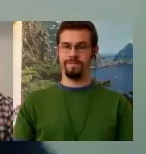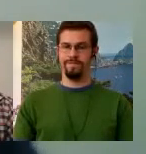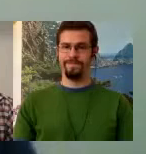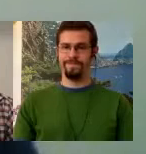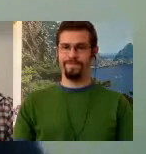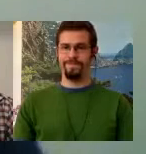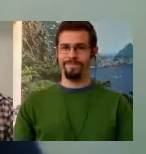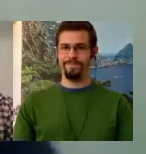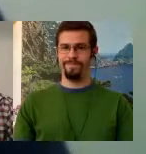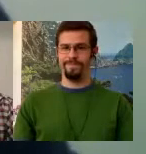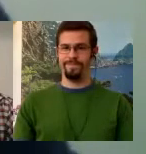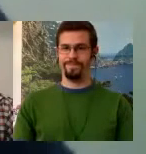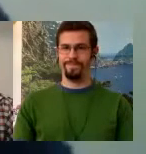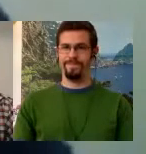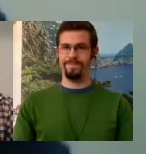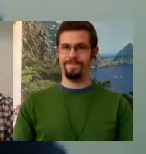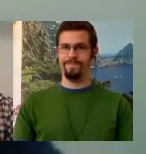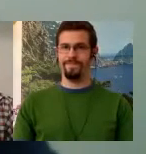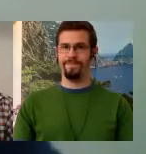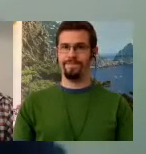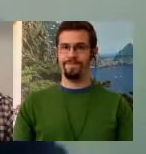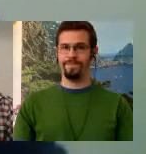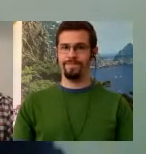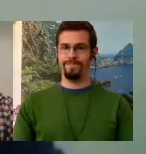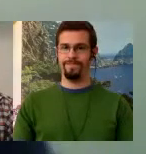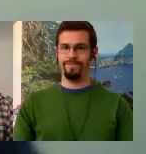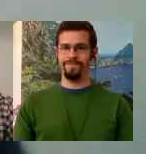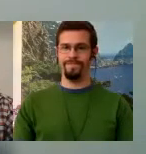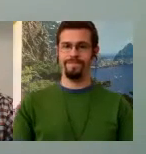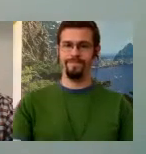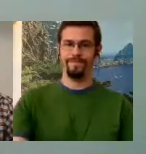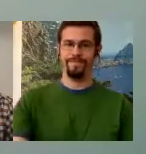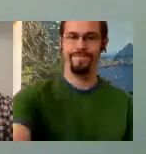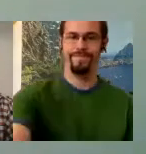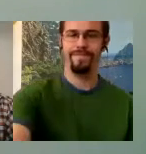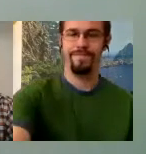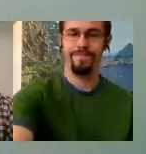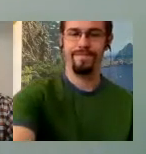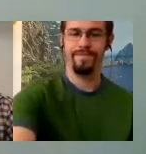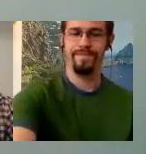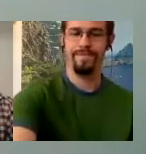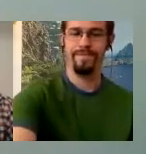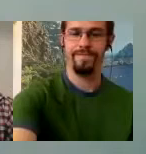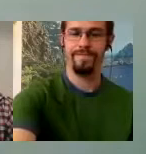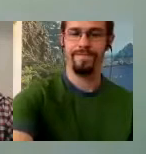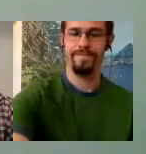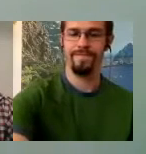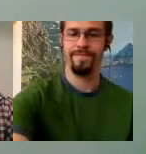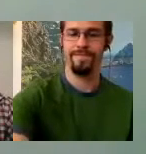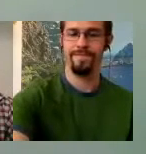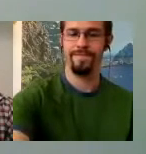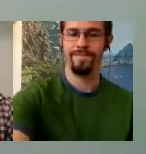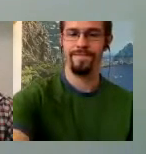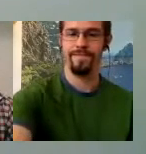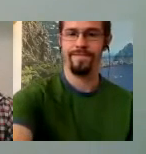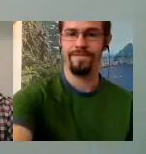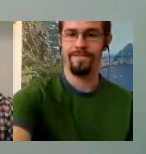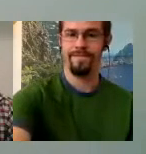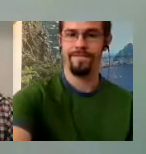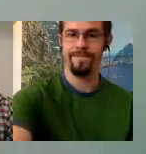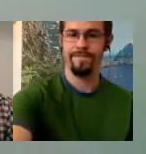بالكتابة العربية والمرة الثانية بالكتابة الفرنسية، وذلك لتعديد اللغات، وان كتابة لغة الاشارات نستطيع ان نفهم بها